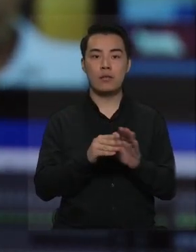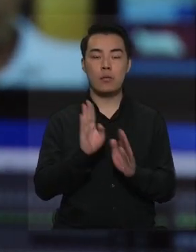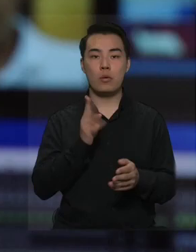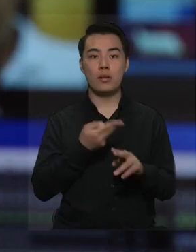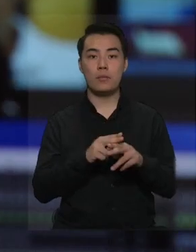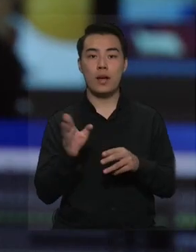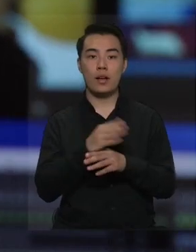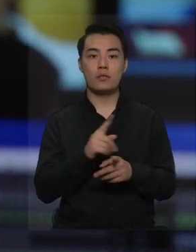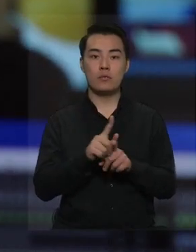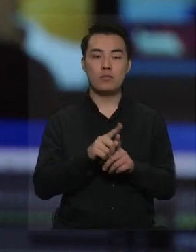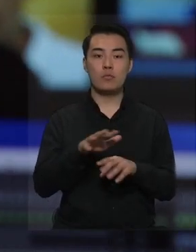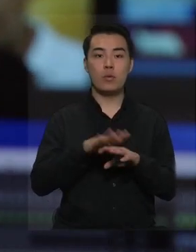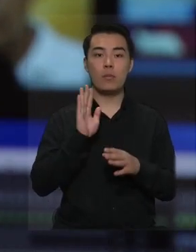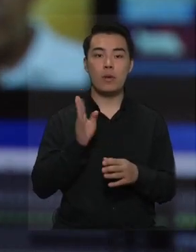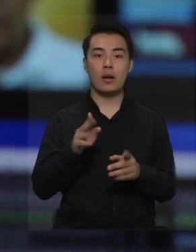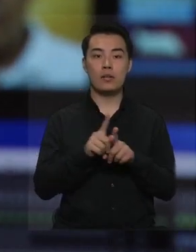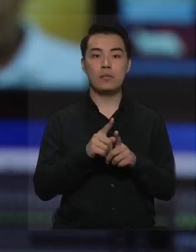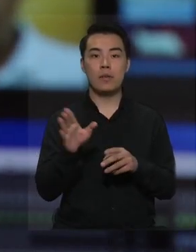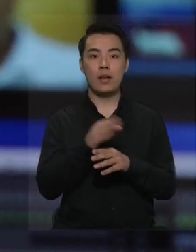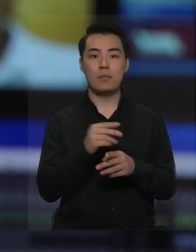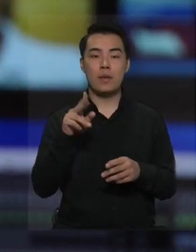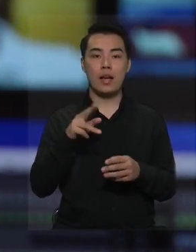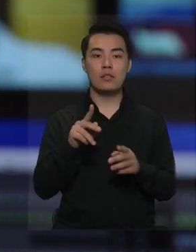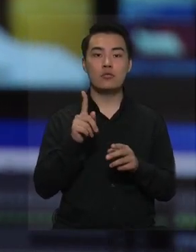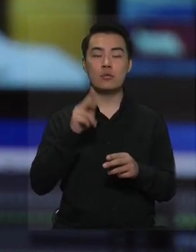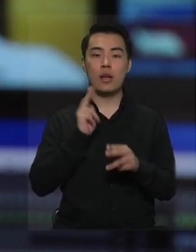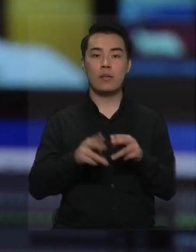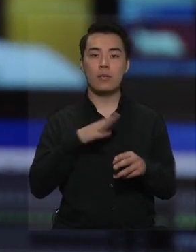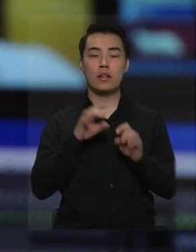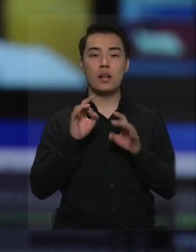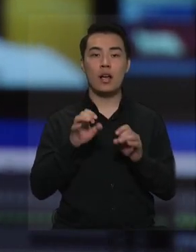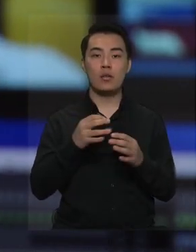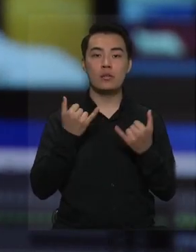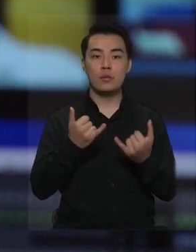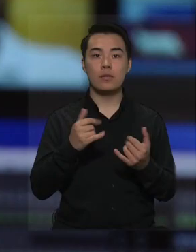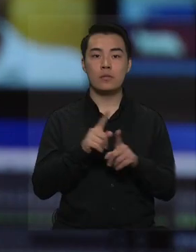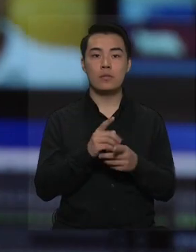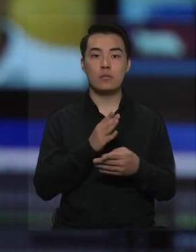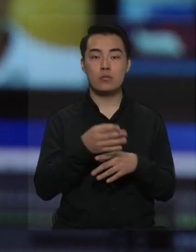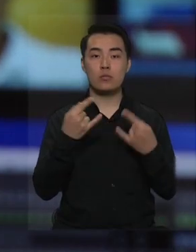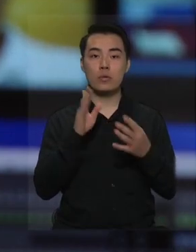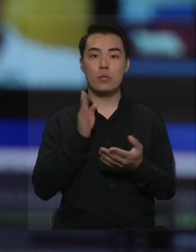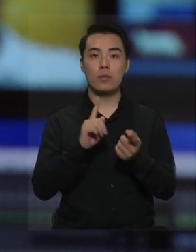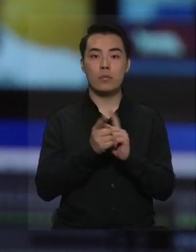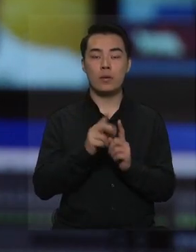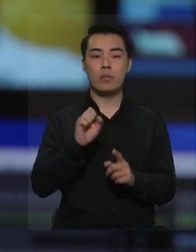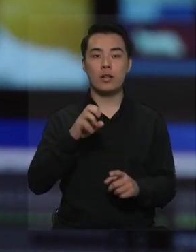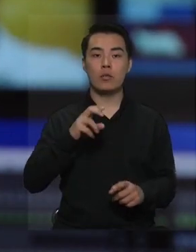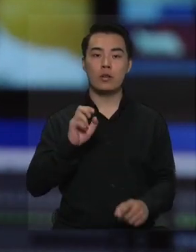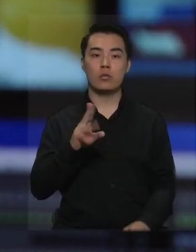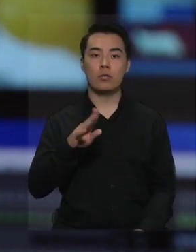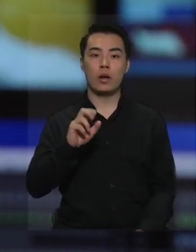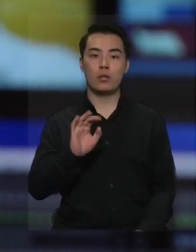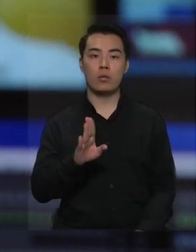повестка по-прежнему насыщена чем запомнилось пятница расскажет наши корреспонденты и гости студии сурдоперевод багдаулет